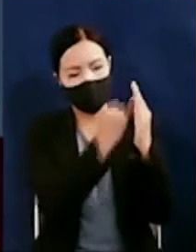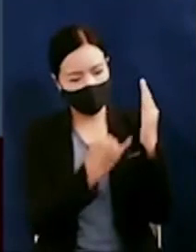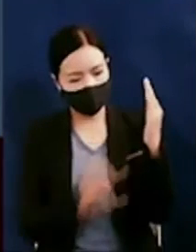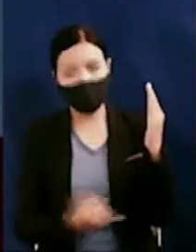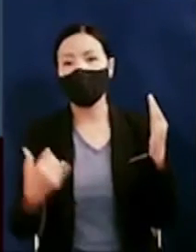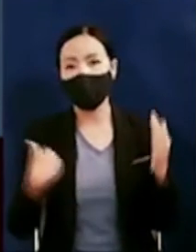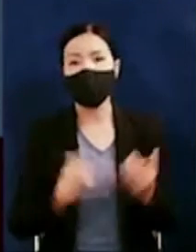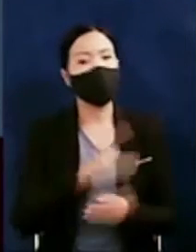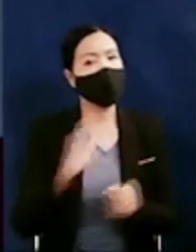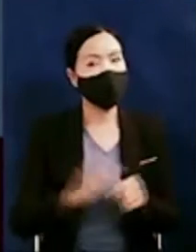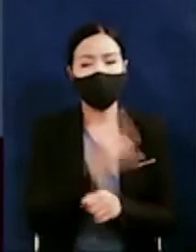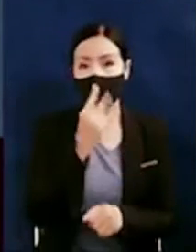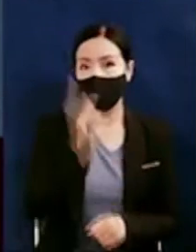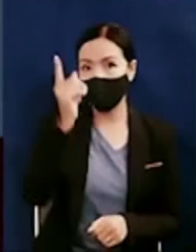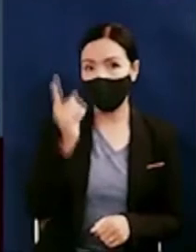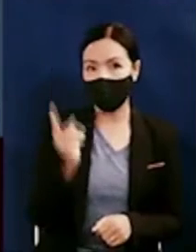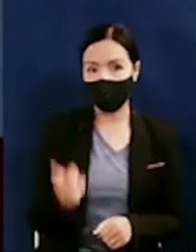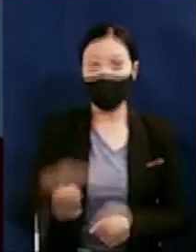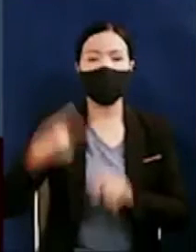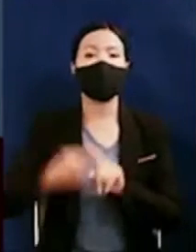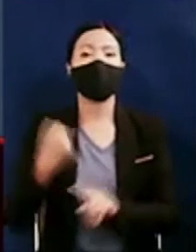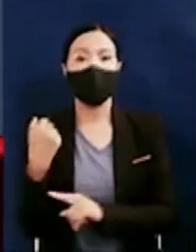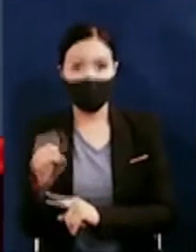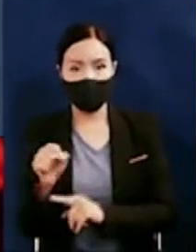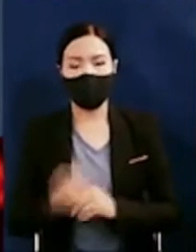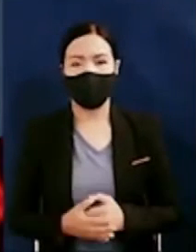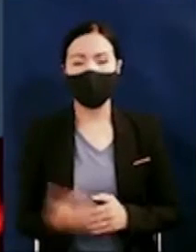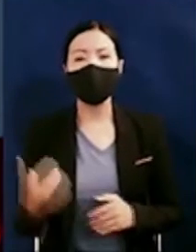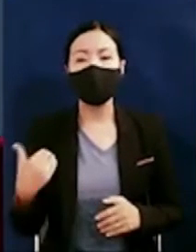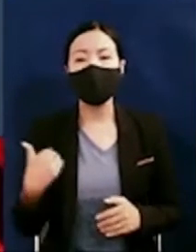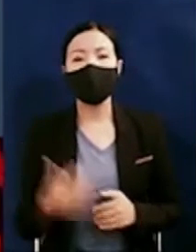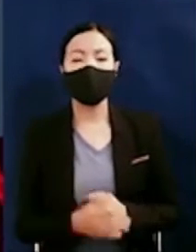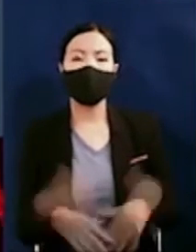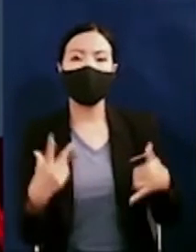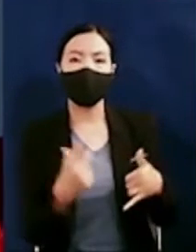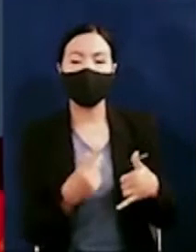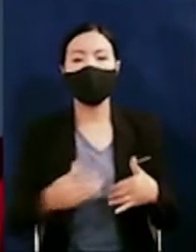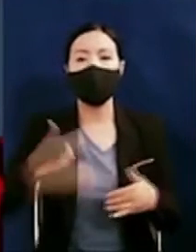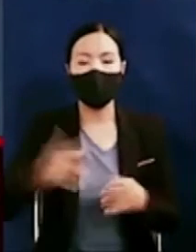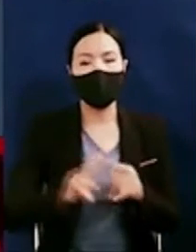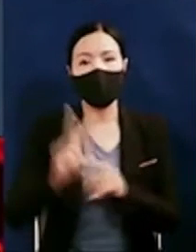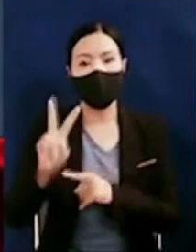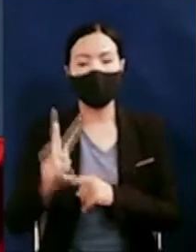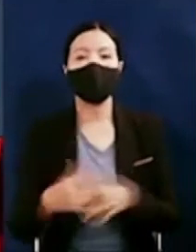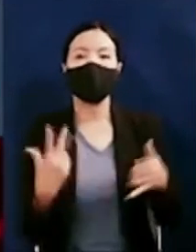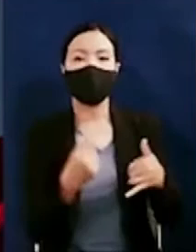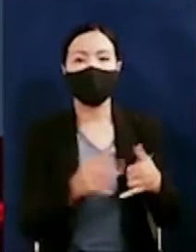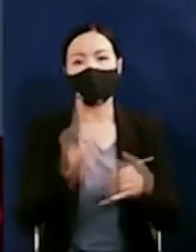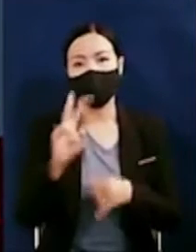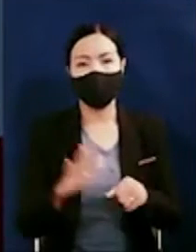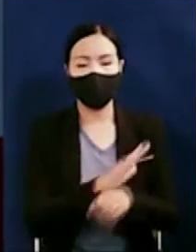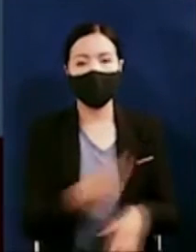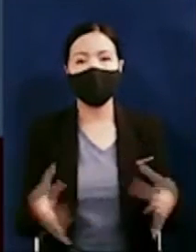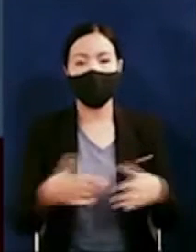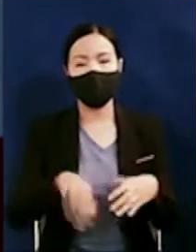พื้นที่เสี่ยงและเดือนธันวาคมสิ้นปีนะครับ 70%ครบ 2เข็มบวกเข็ม 3ทั้งประเทศนะครับนี่คือ